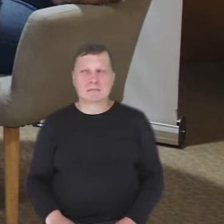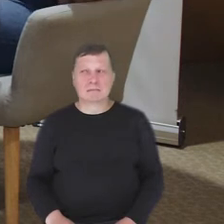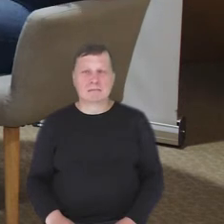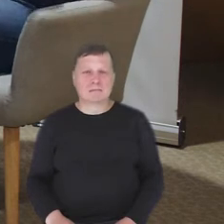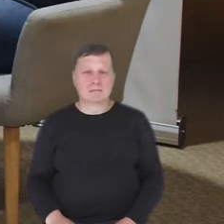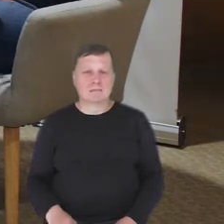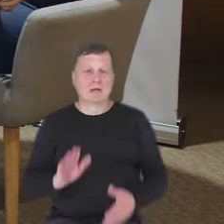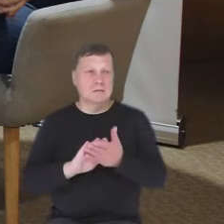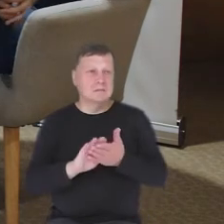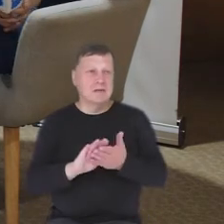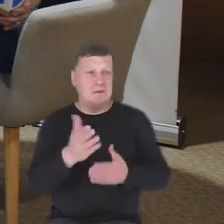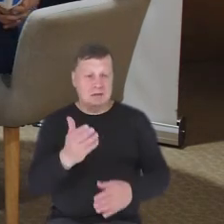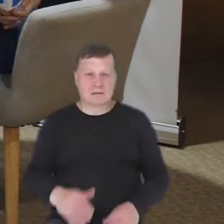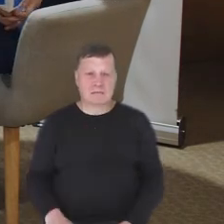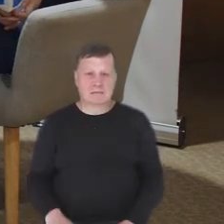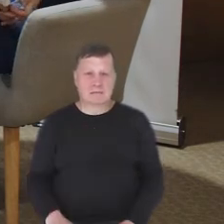Zapraszam.